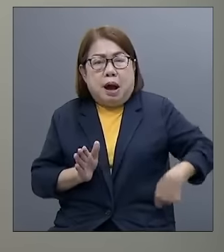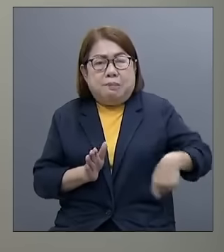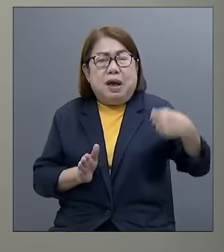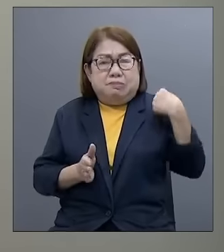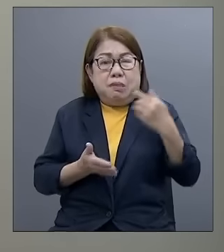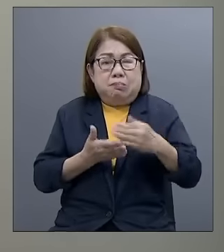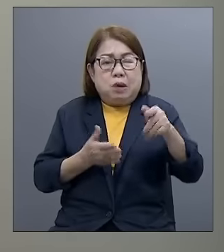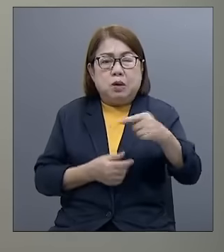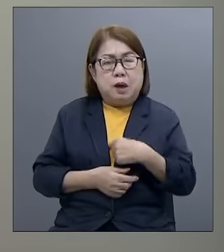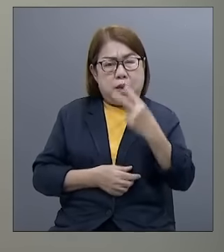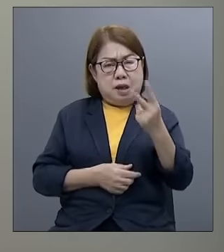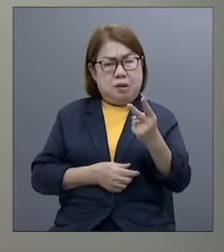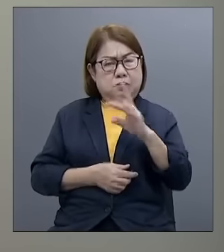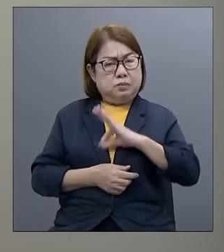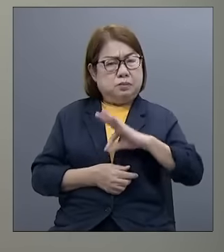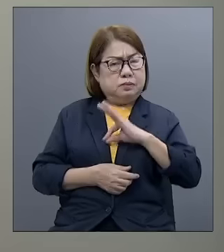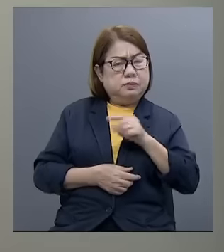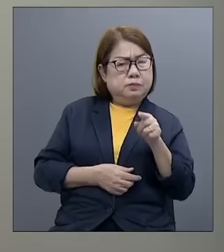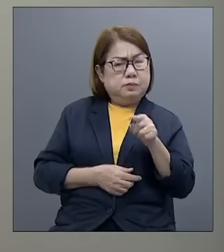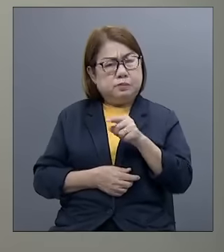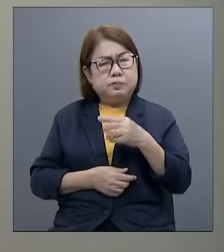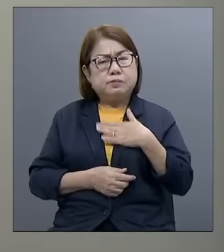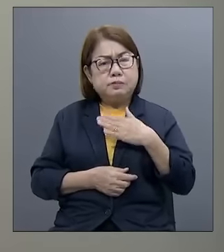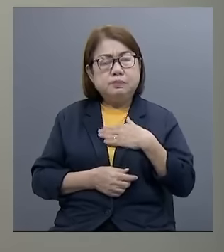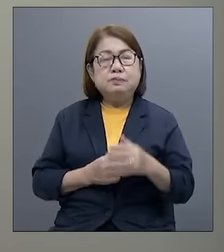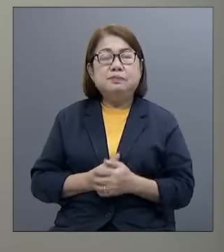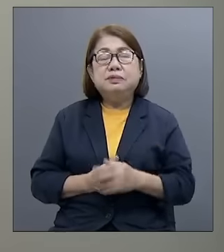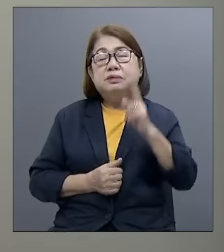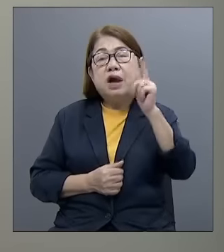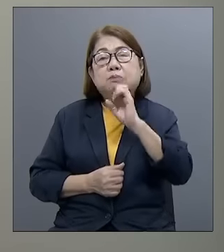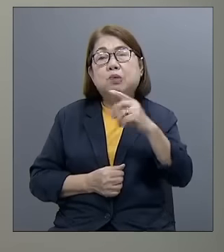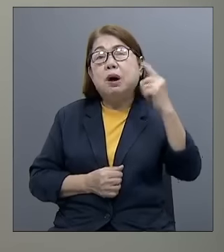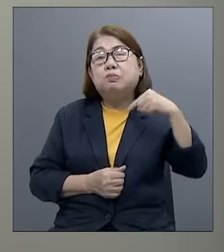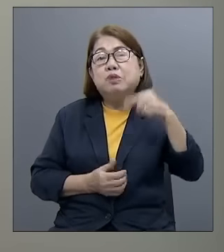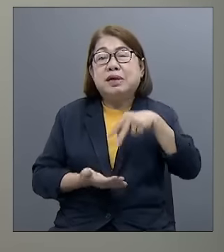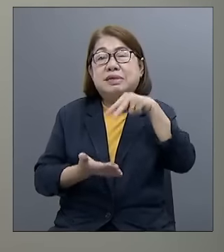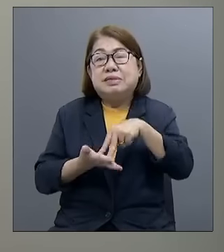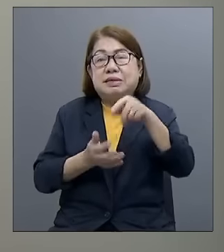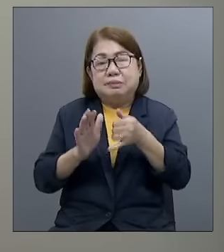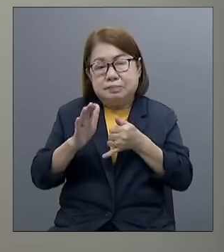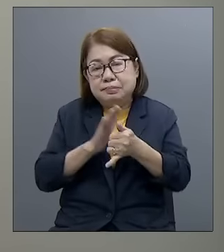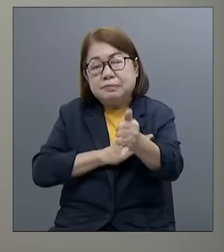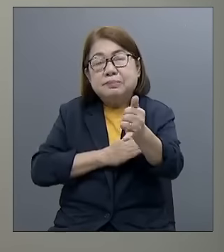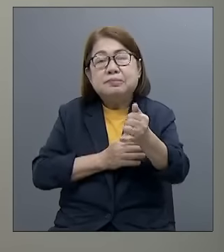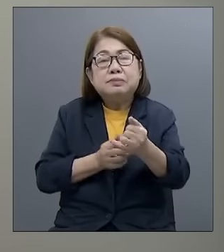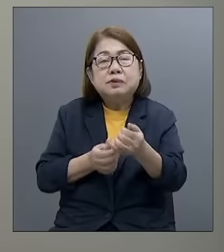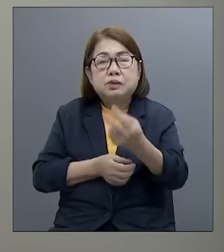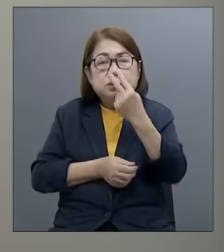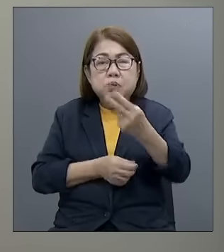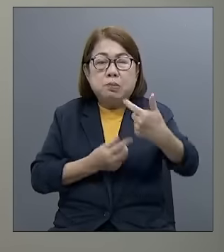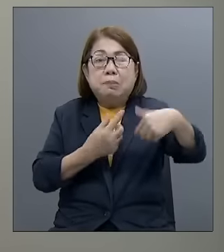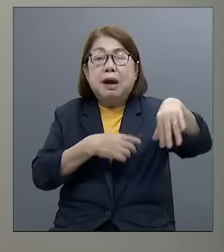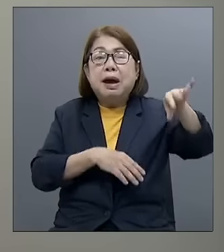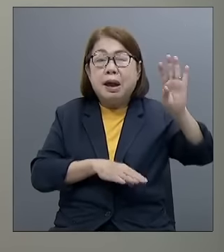สึกต่อวัตถุโบราณชิ้นนี้เช่นเดียวกันมีรายงานว่าผู้หญิงคนนี้ค่ะเธอเข้าไปที่ Theเมดแล้วก็ไปร่ายรำ